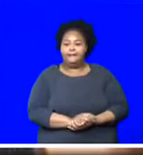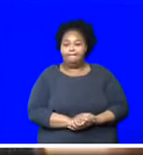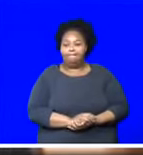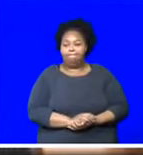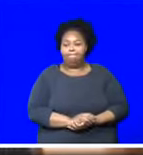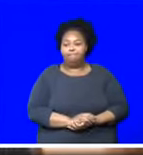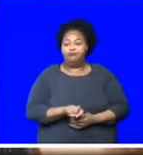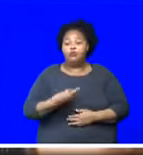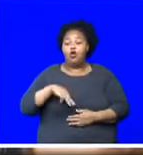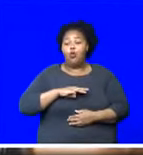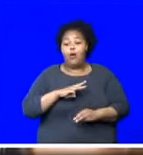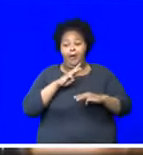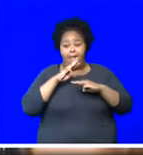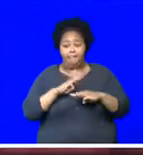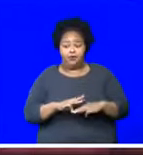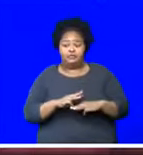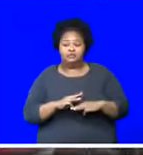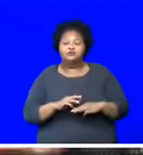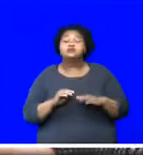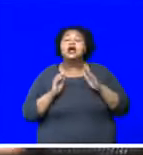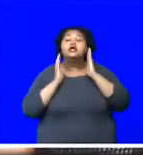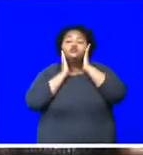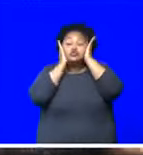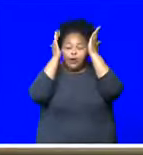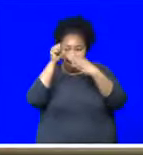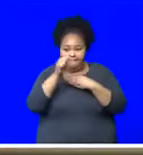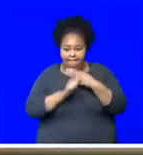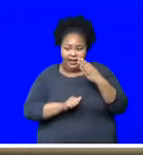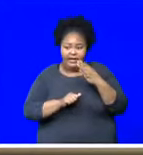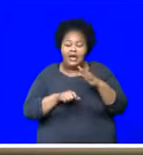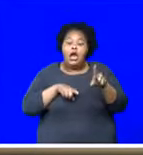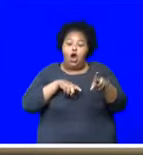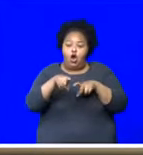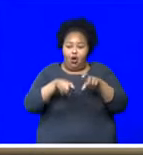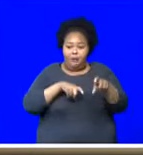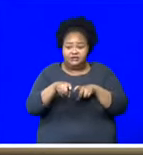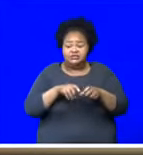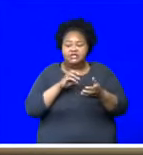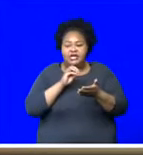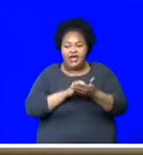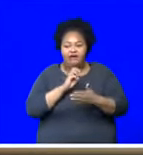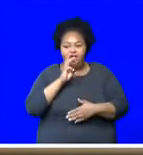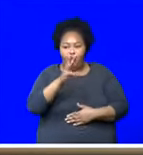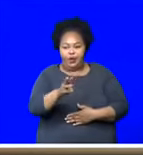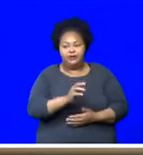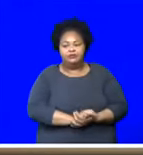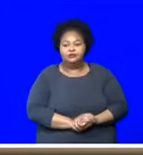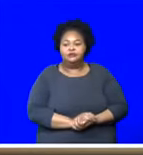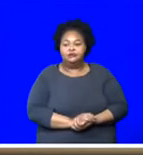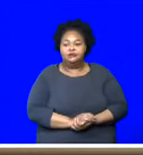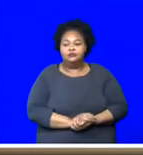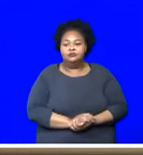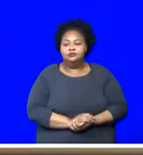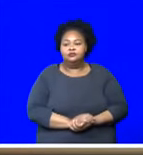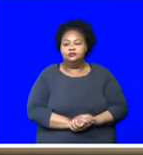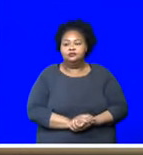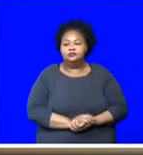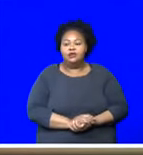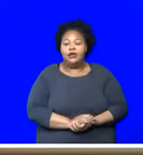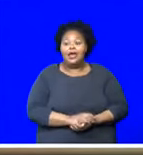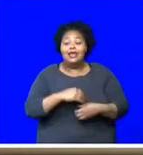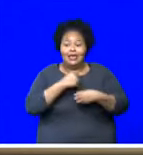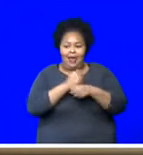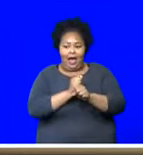khona kule nyanga lesiyakuya ngaJuly towards the end of July sizowathisa emalunga ngedate lefanele